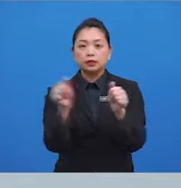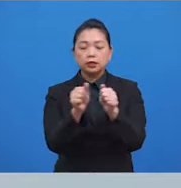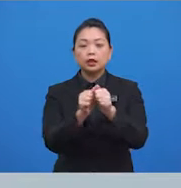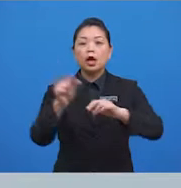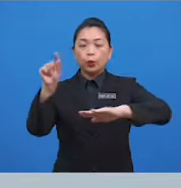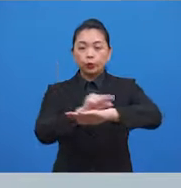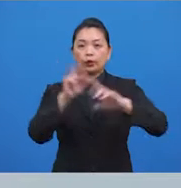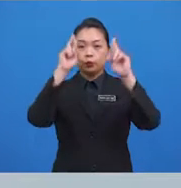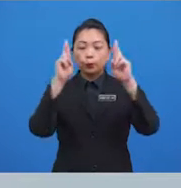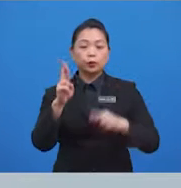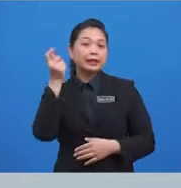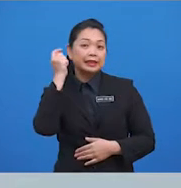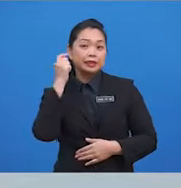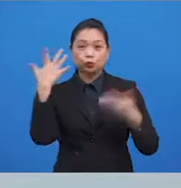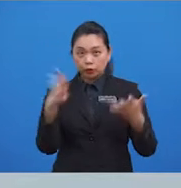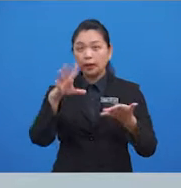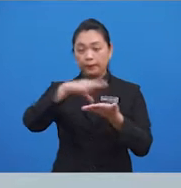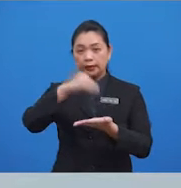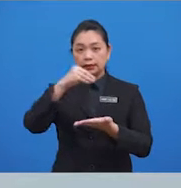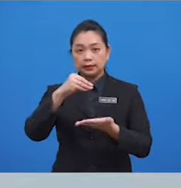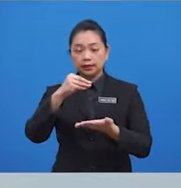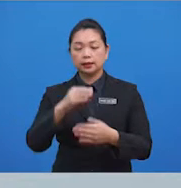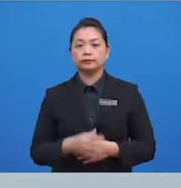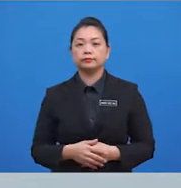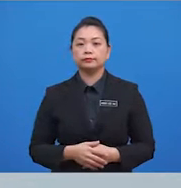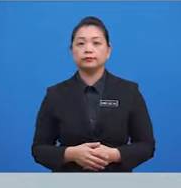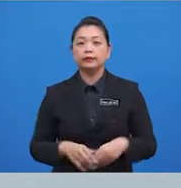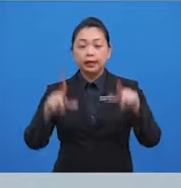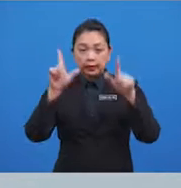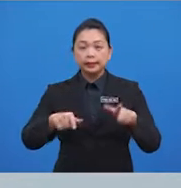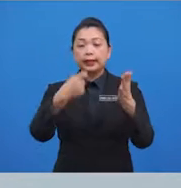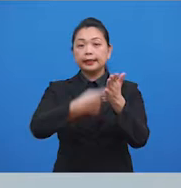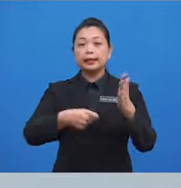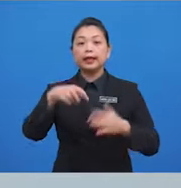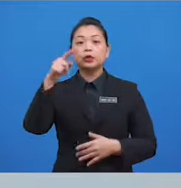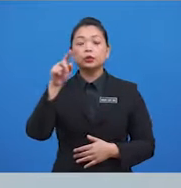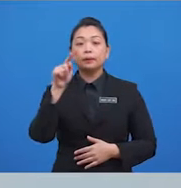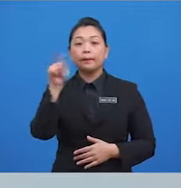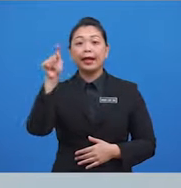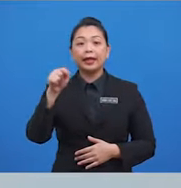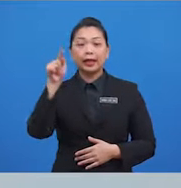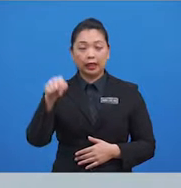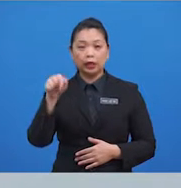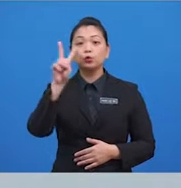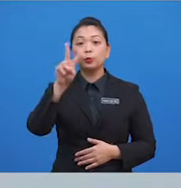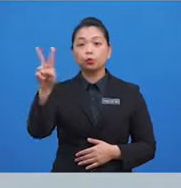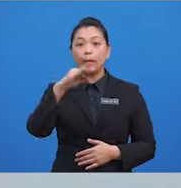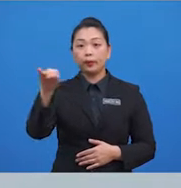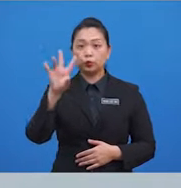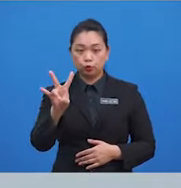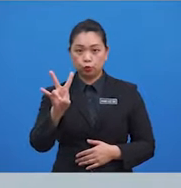22/7, nilai J iaitu 7 cm dan nilai T iaitu tinggi 12 cm.